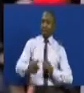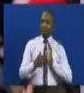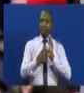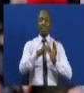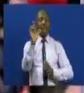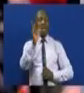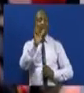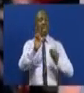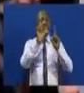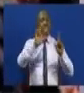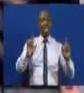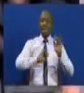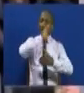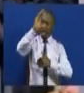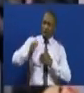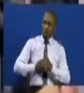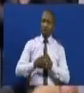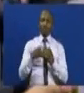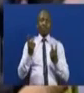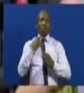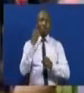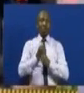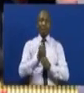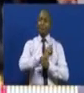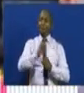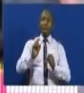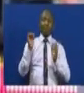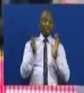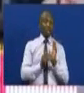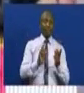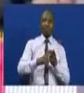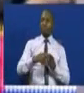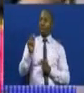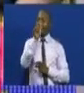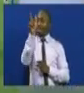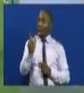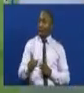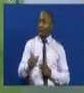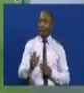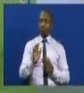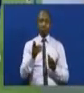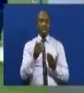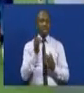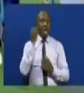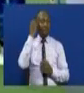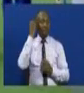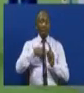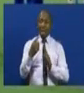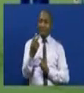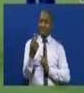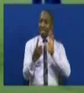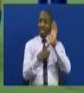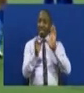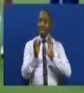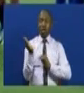lini ligi hiyo itarejea hata kwa kufanyika bila mashabiki. Italia imeripoti idadi ndogo zaidi ya vifo 260 kwa